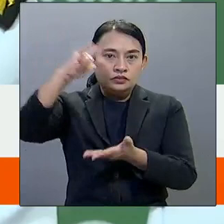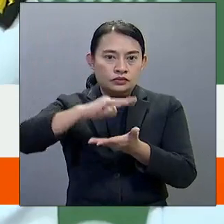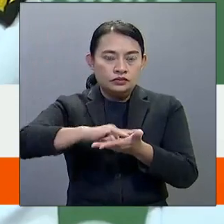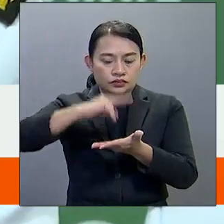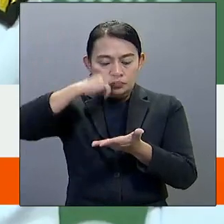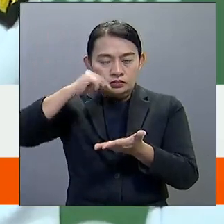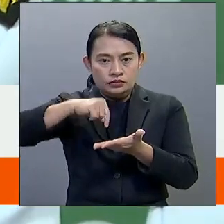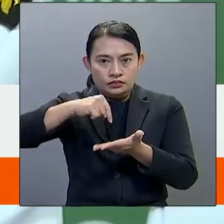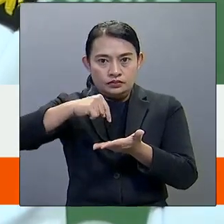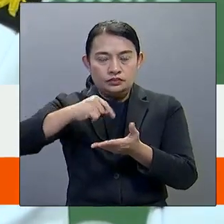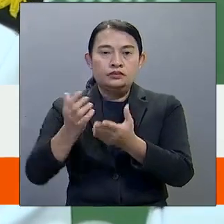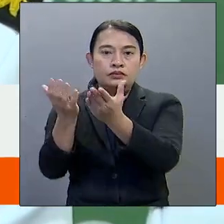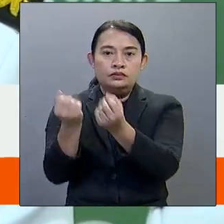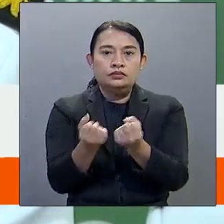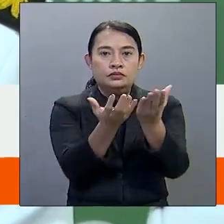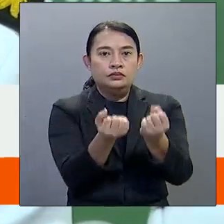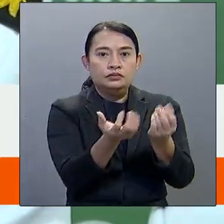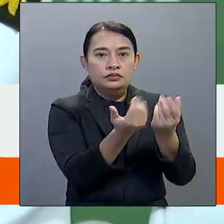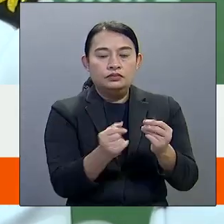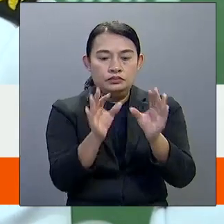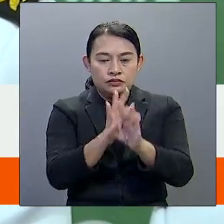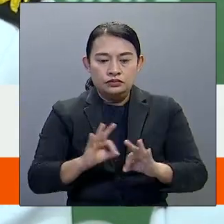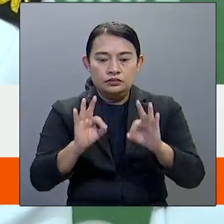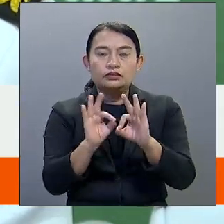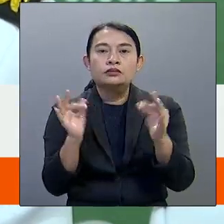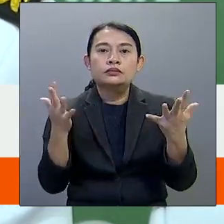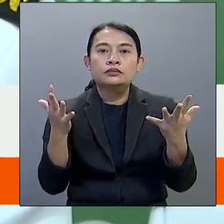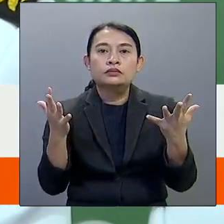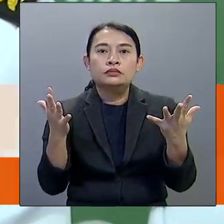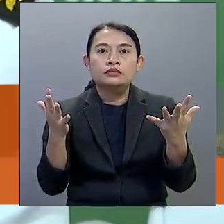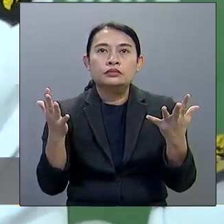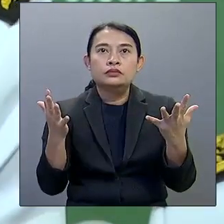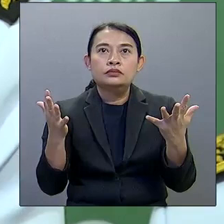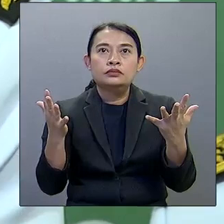ในประเทศแล้วเนี่ยก็ไม่มีความจำเป็นใดๆที่จะต้องไป